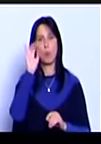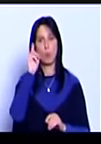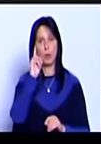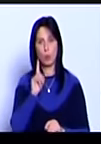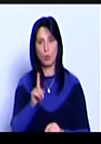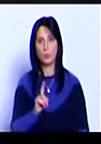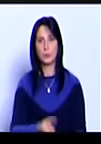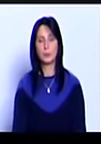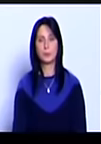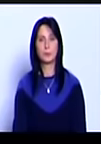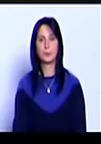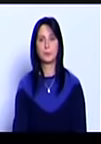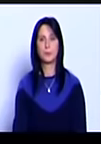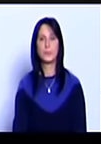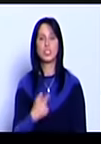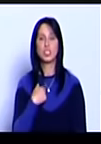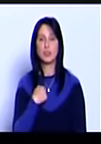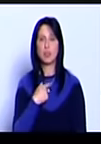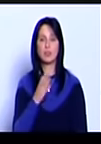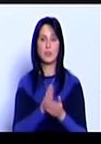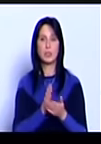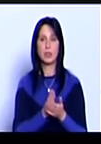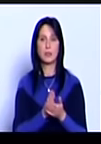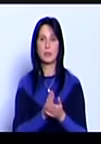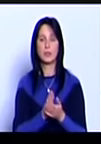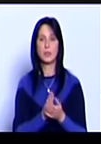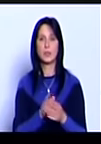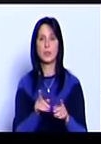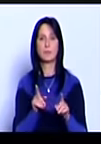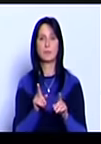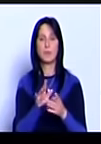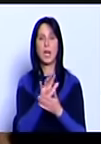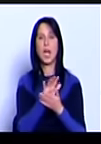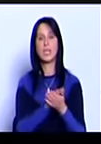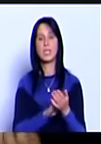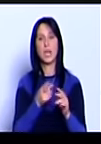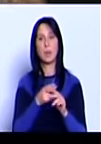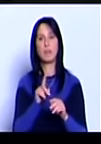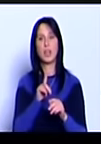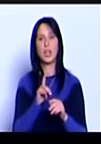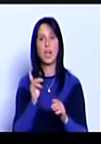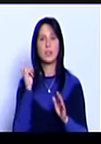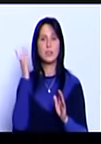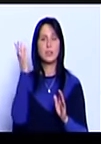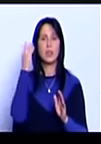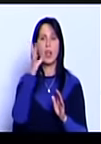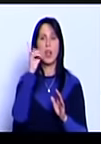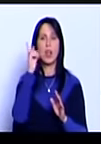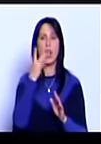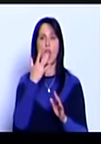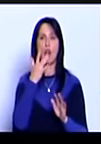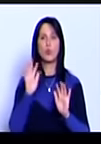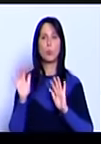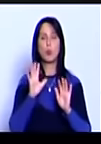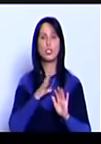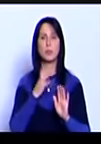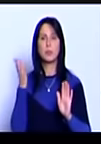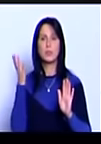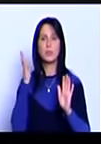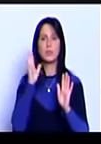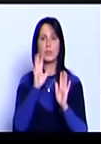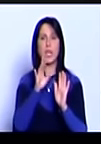ფიქრობს. ჩვენთვის არის აი ასეთი გაგრძელება იმის, რაც შემოვიდა თავის დროზე ეროვნული მოძრაობით და